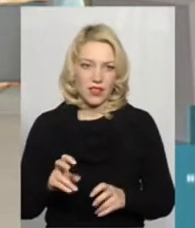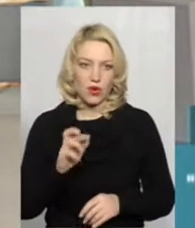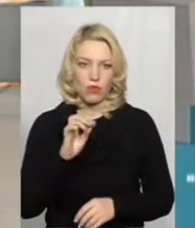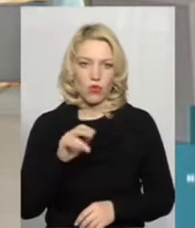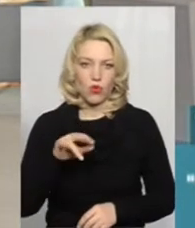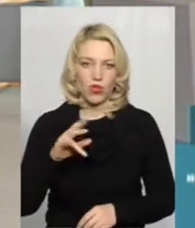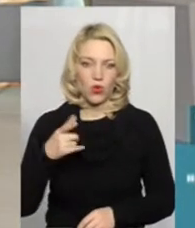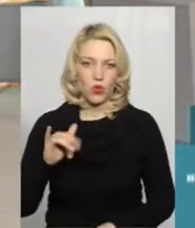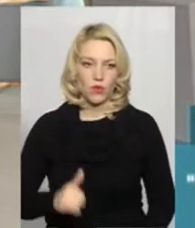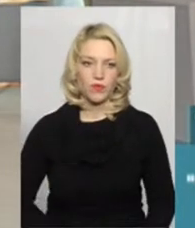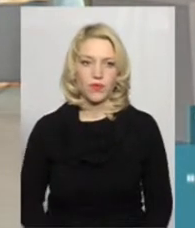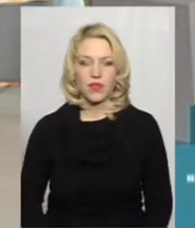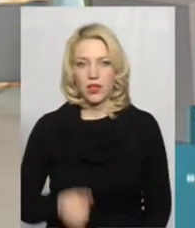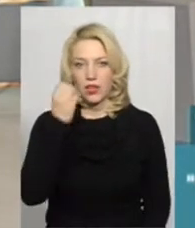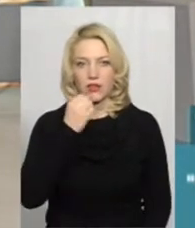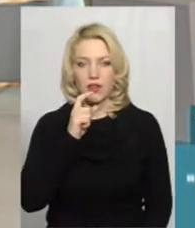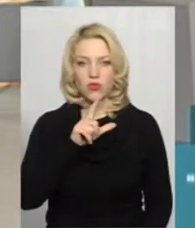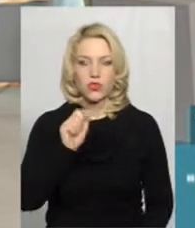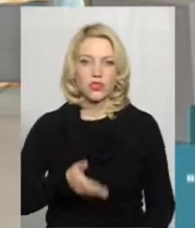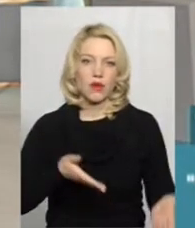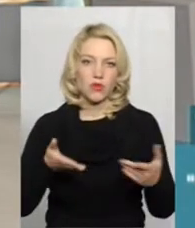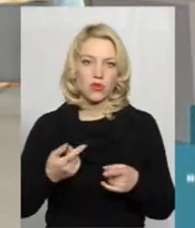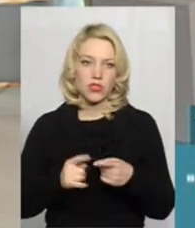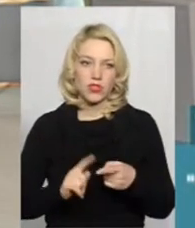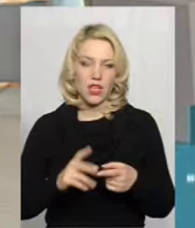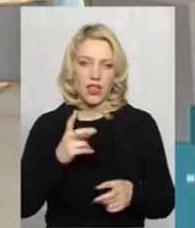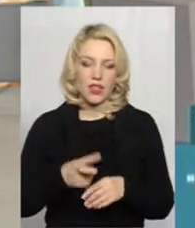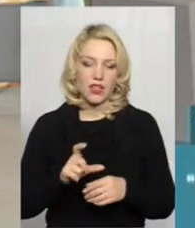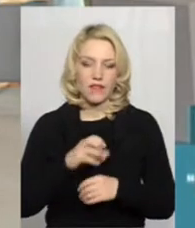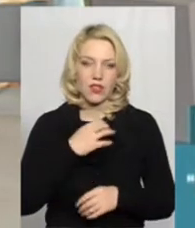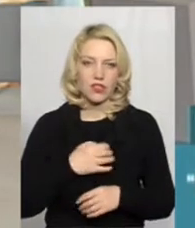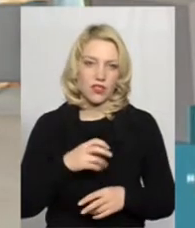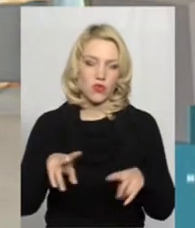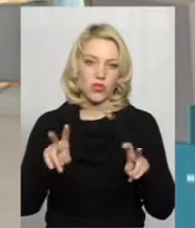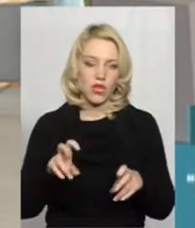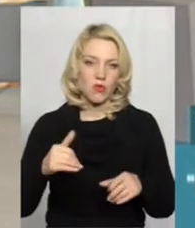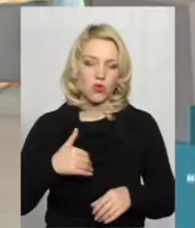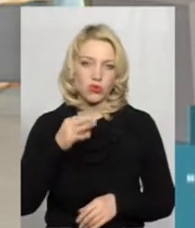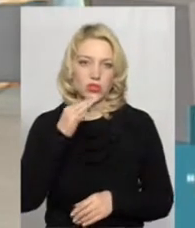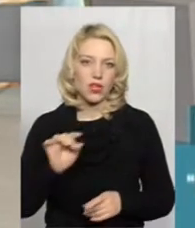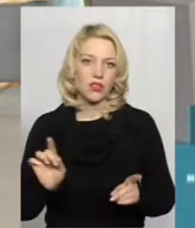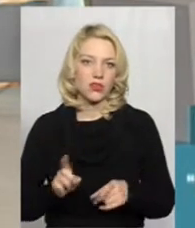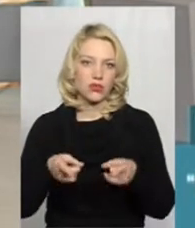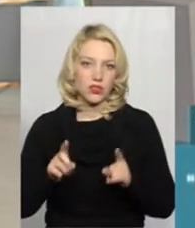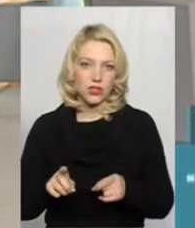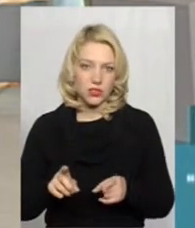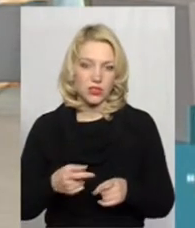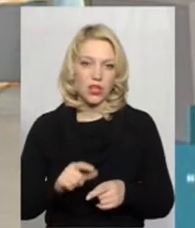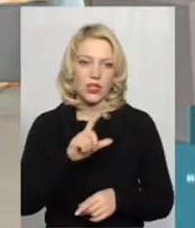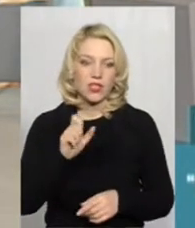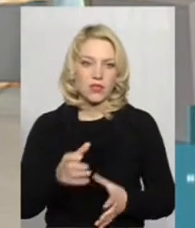ласка. Дякую вам за запрошення до цієї надважливої теми. І хочу сказати, що дійсно